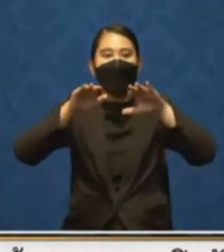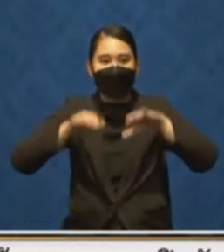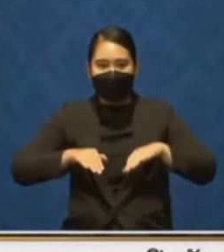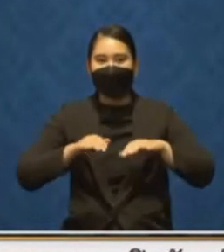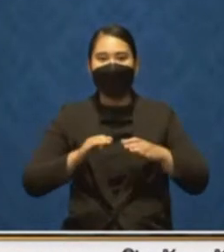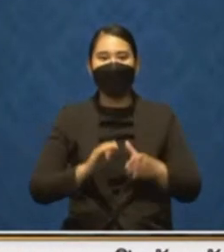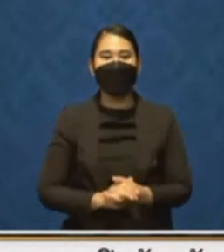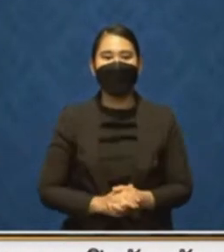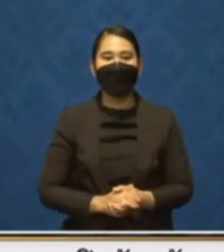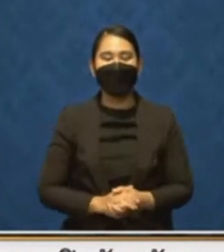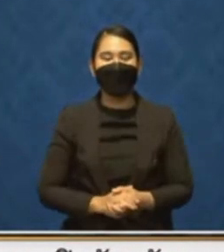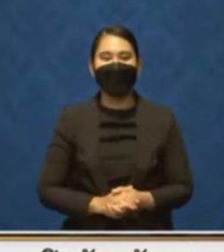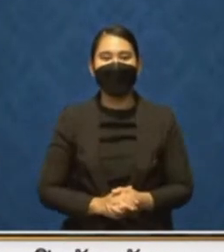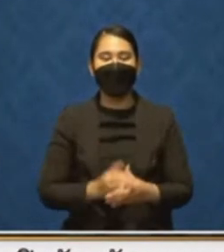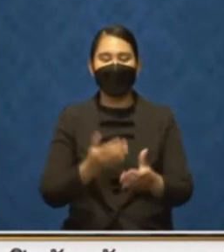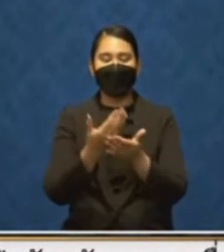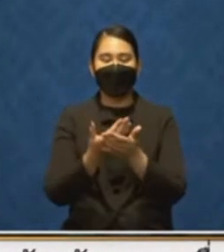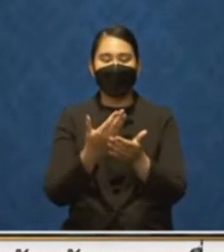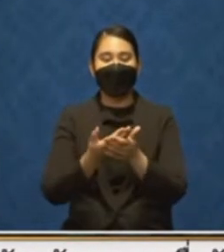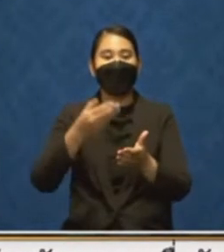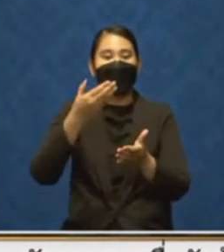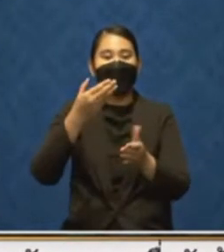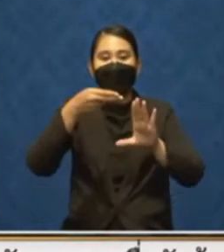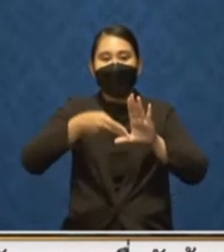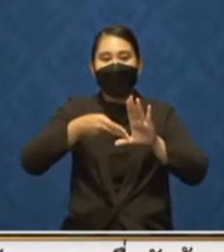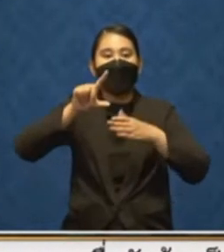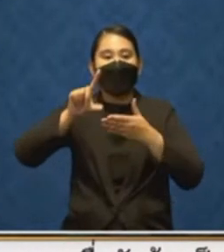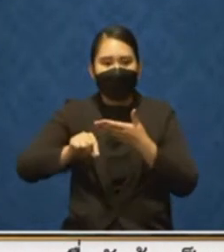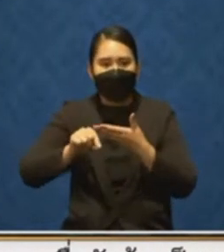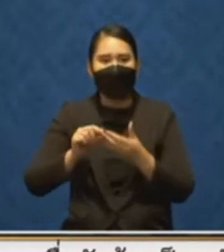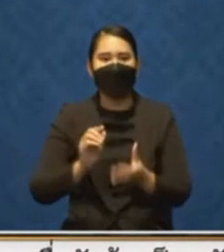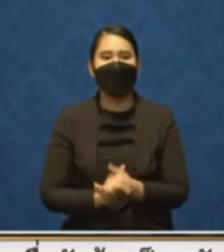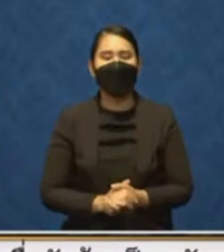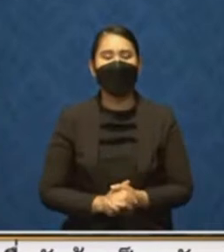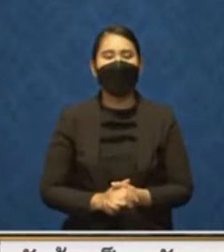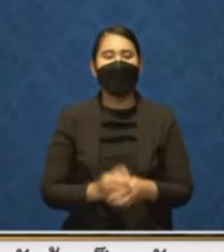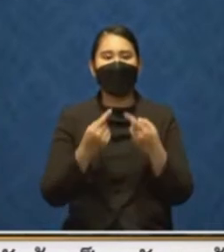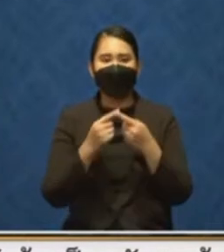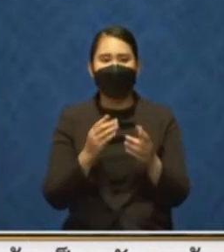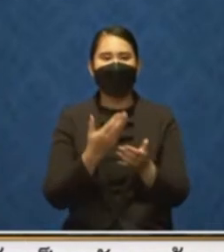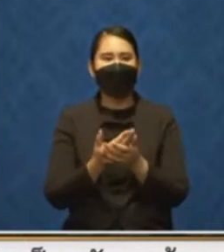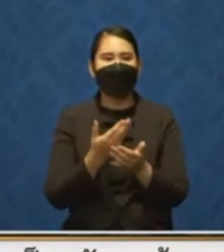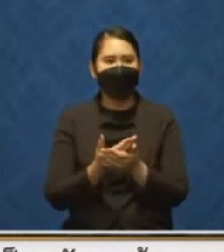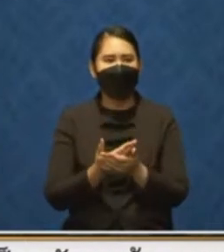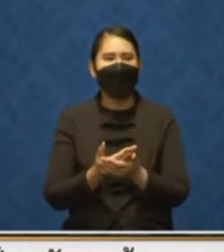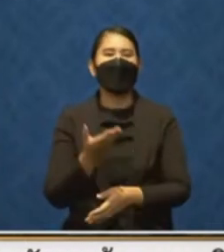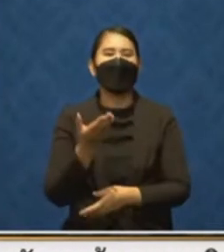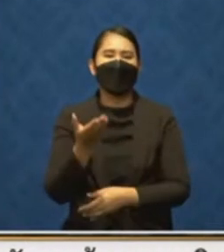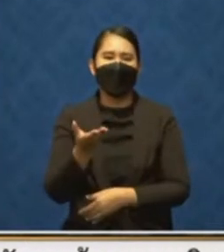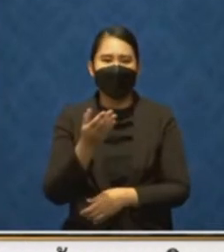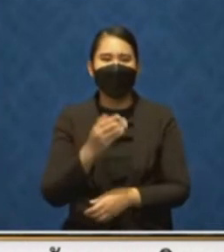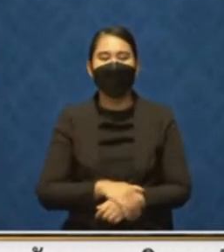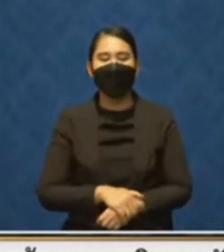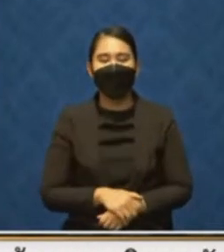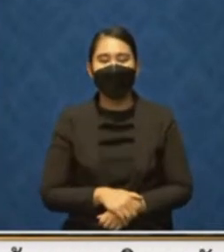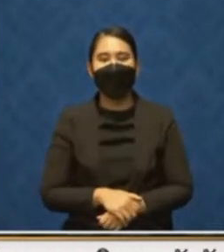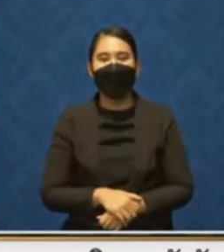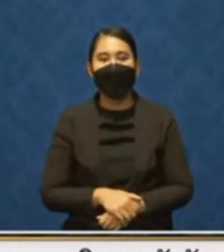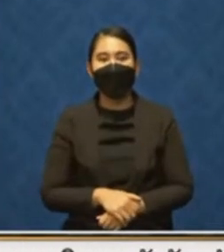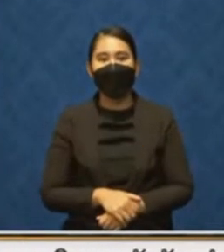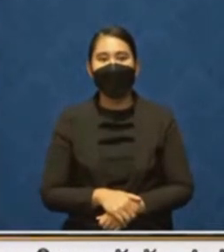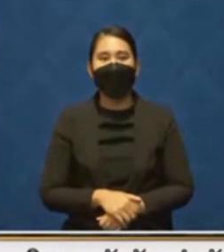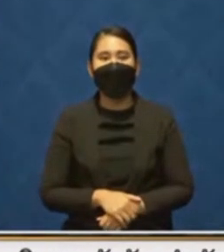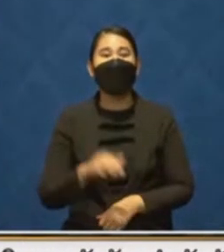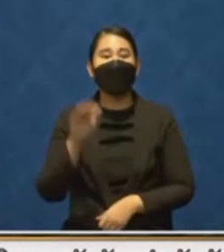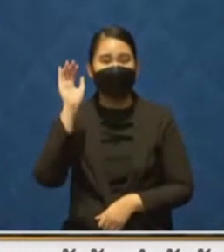พวกเราได้เติมน้ำมันถูกลงสักนิดละ 25บาทก็พอทำเนากลับต้องไปจ่ายเรื่องแบบเนี้ยอ้ะโอ๊ยลูกไว้ใจได้นะคะ